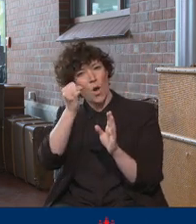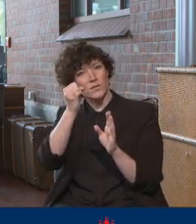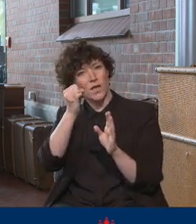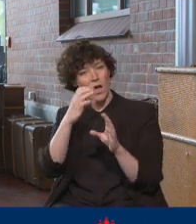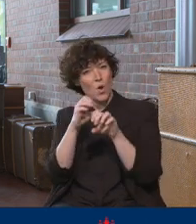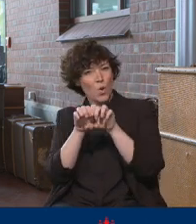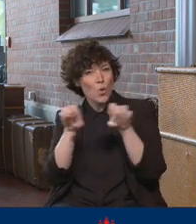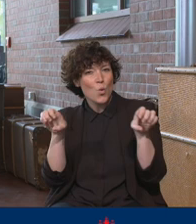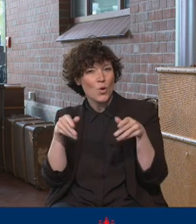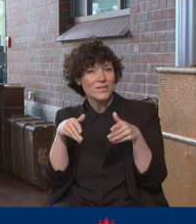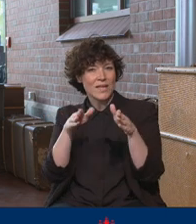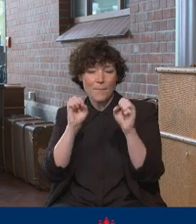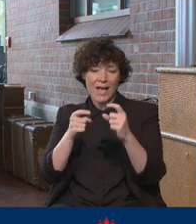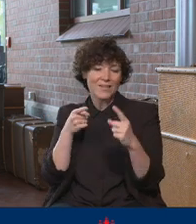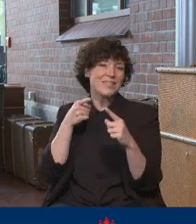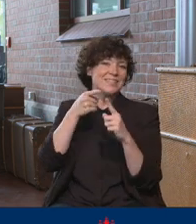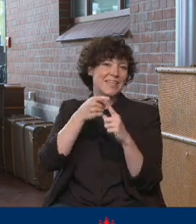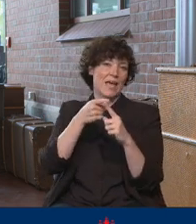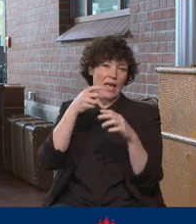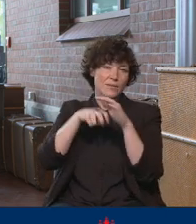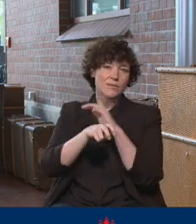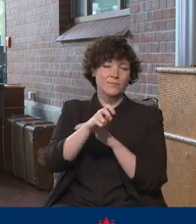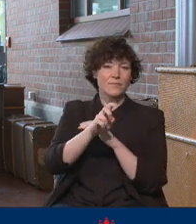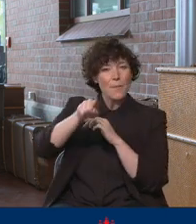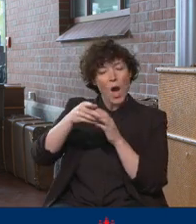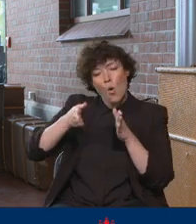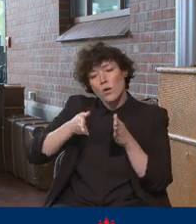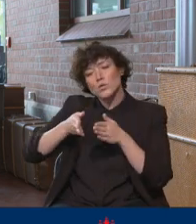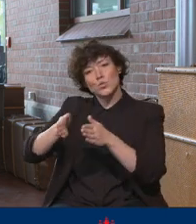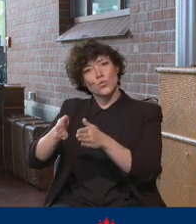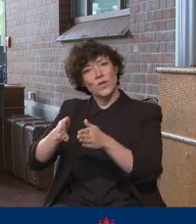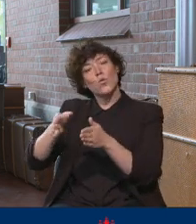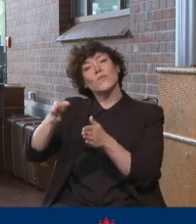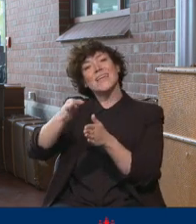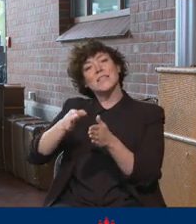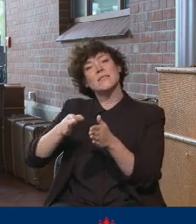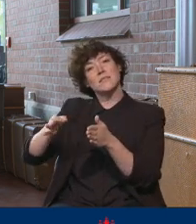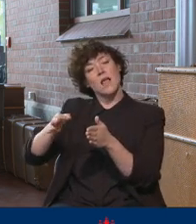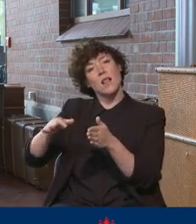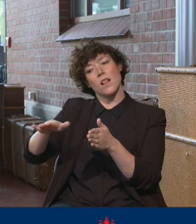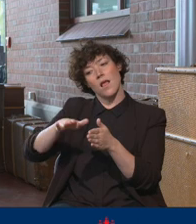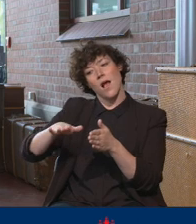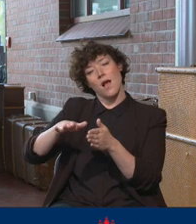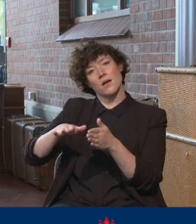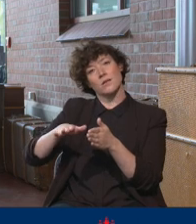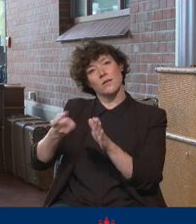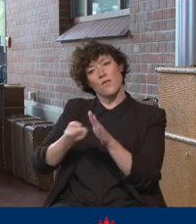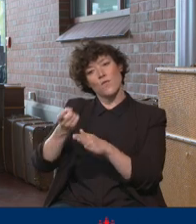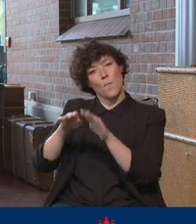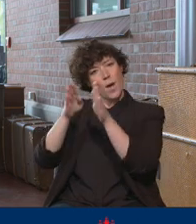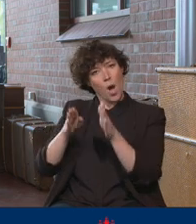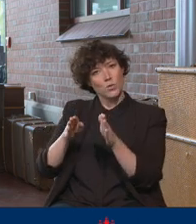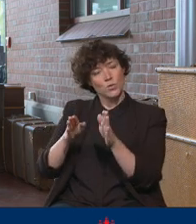und aber auch eine zuwegung schaffen kann eben auf diese insel lage von diesem haus und weiter nördlich den angrenzenden